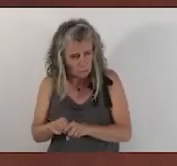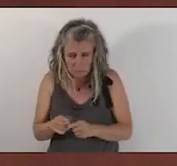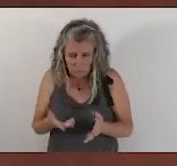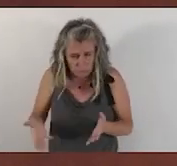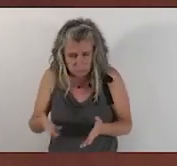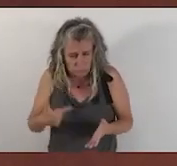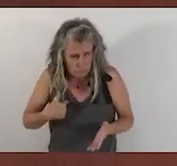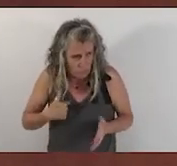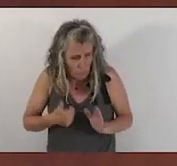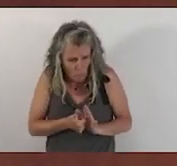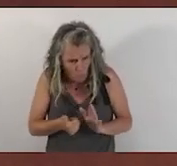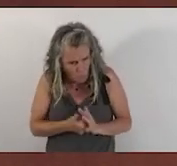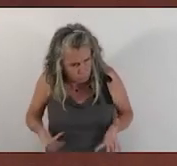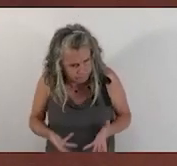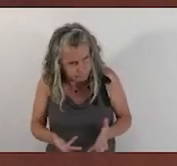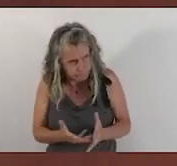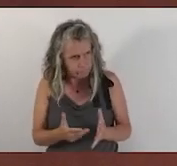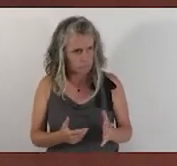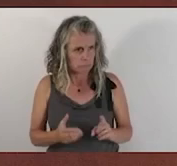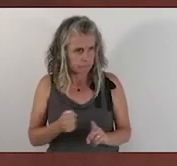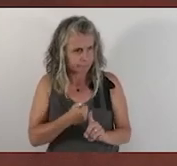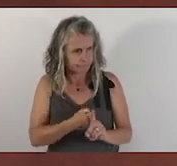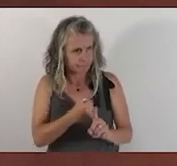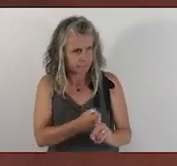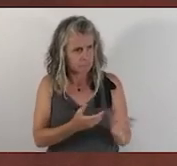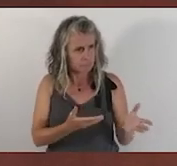vous l'êtes contre, non?